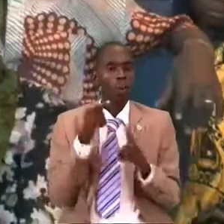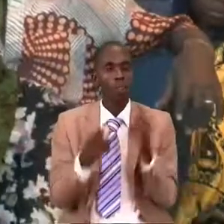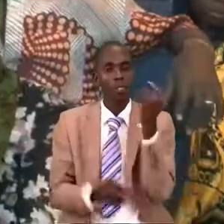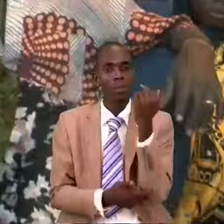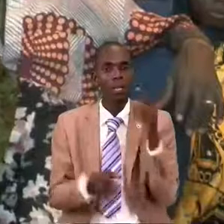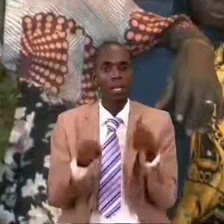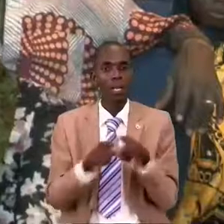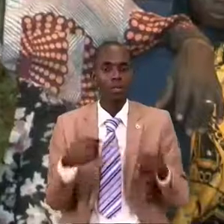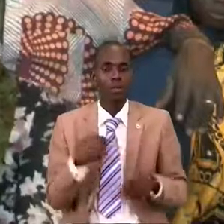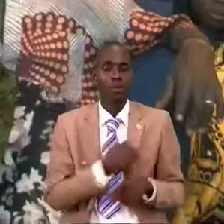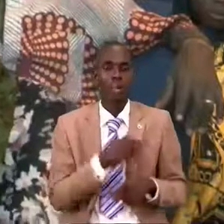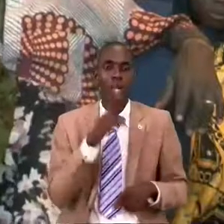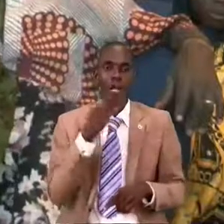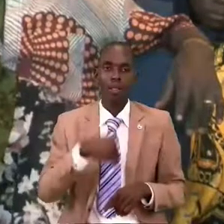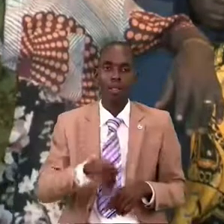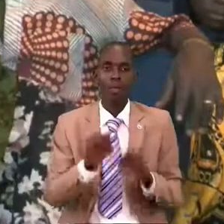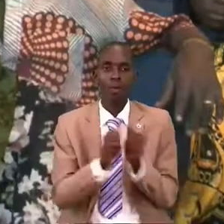Verset 16,